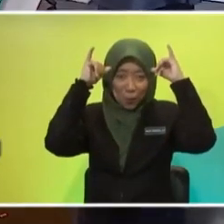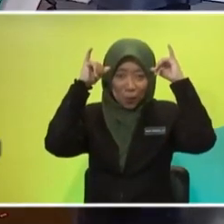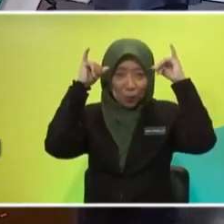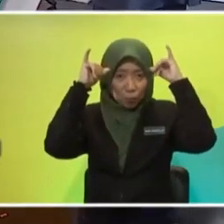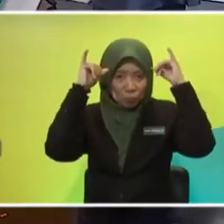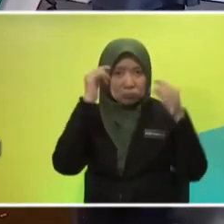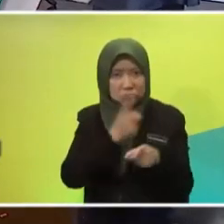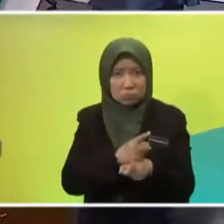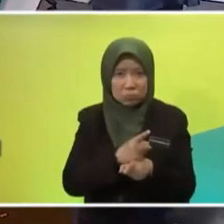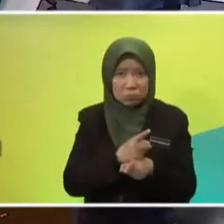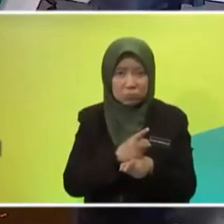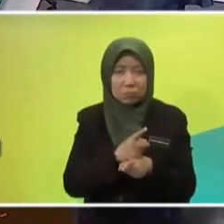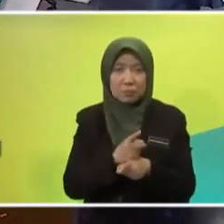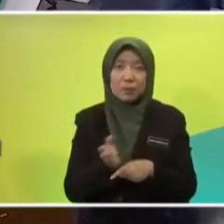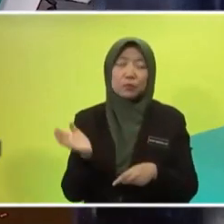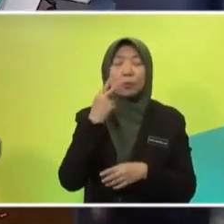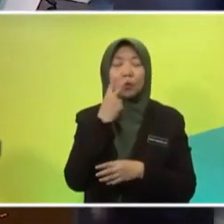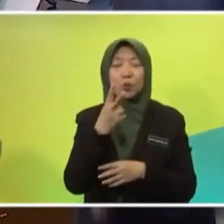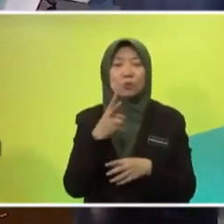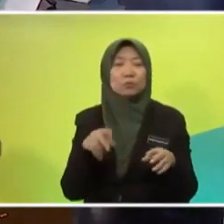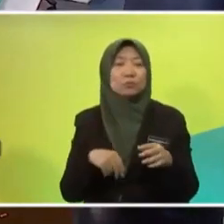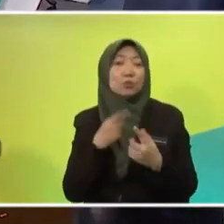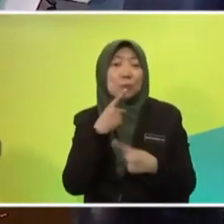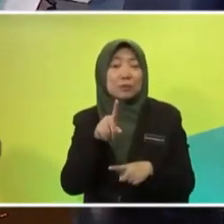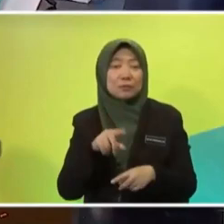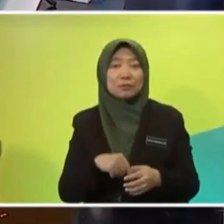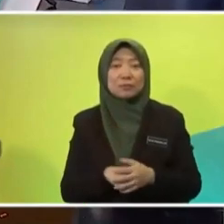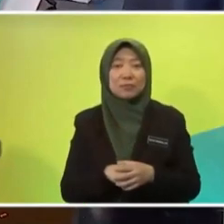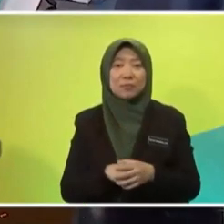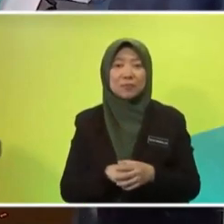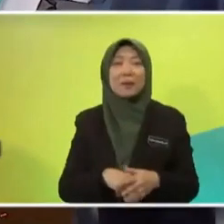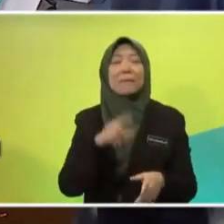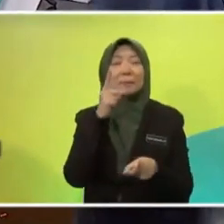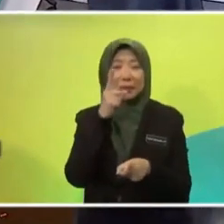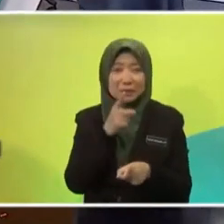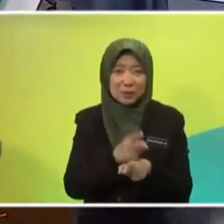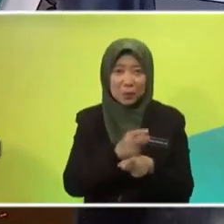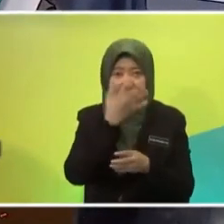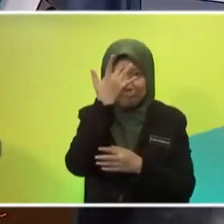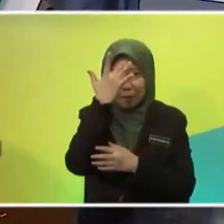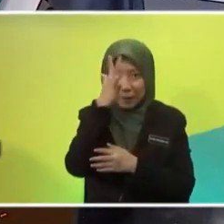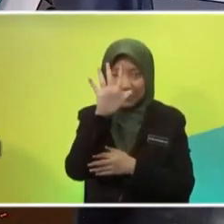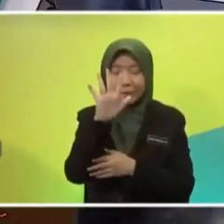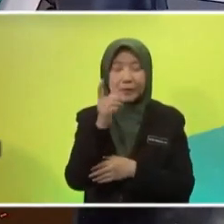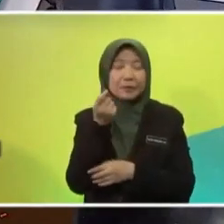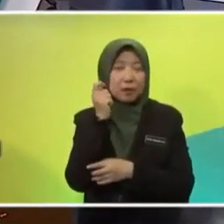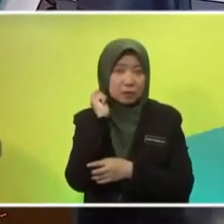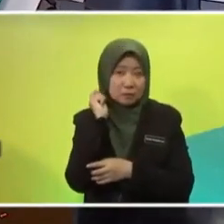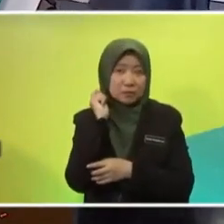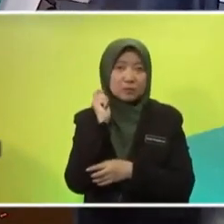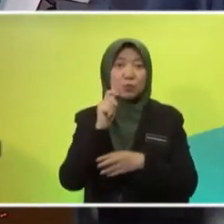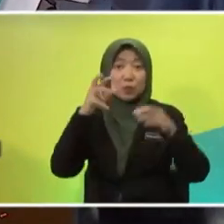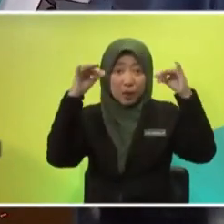ke cikgu? Okey, jom kita tengok bersama-sama. Ya, betul cikgu Su. Pandai cikgu Su. Tahniah